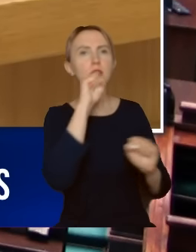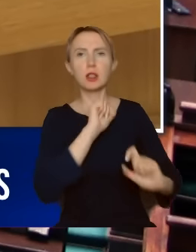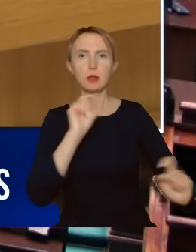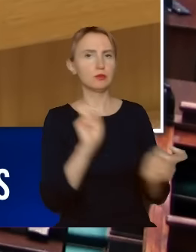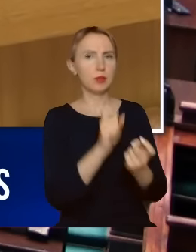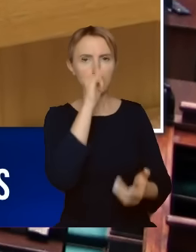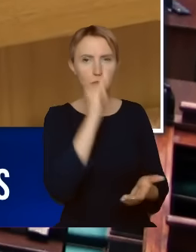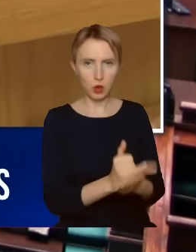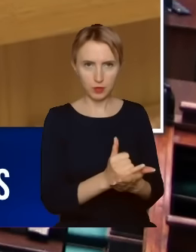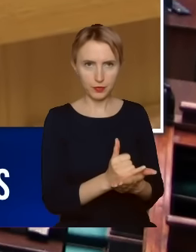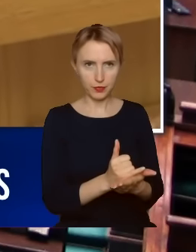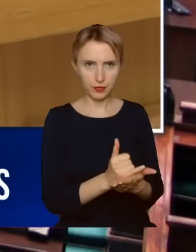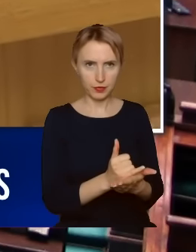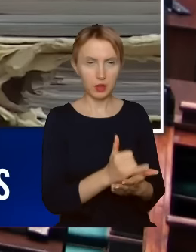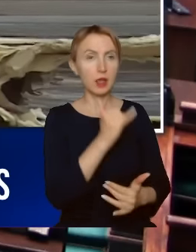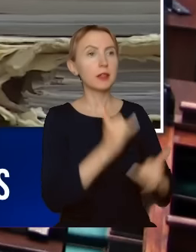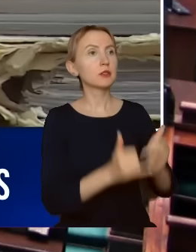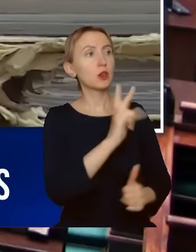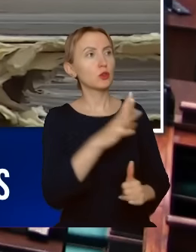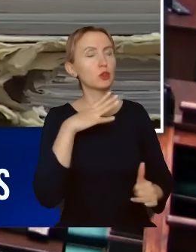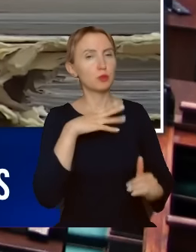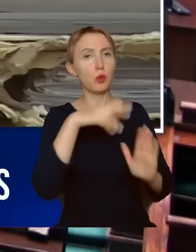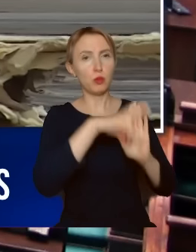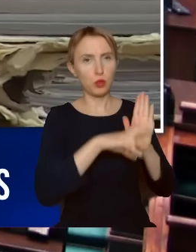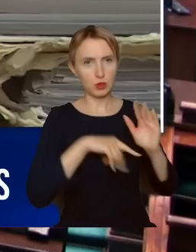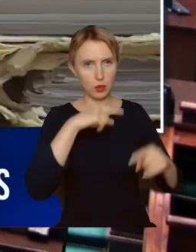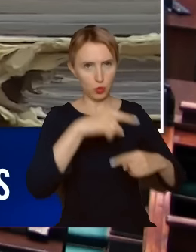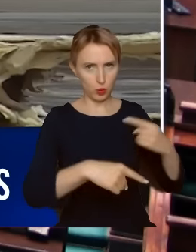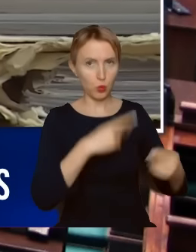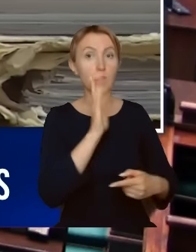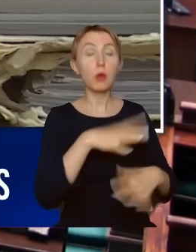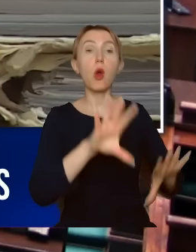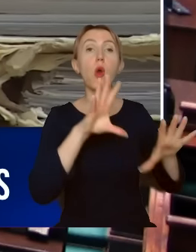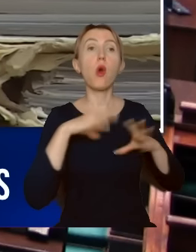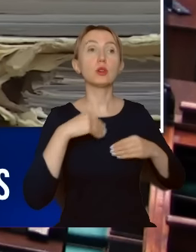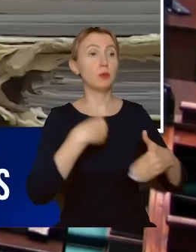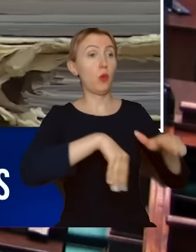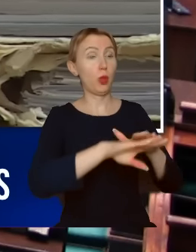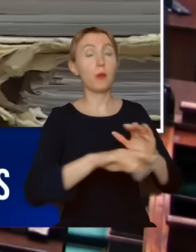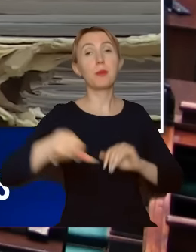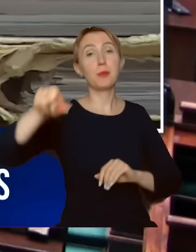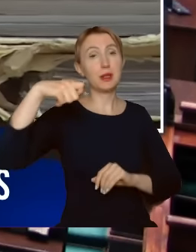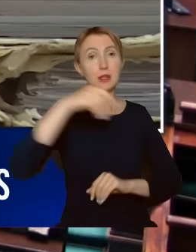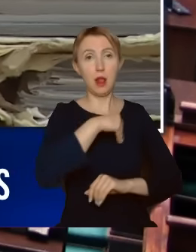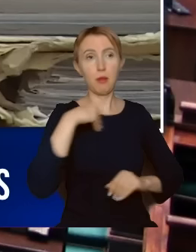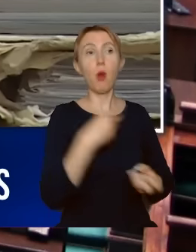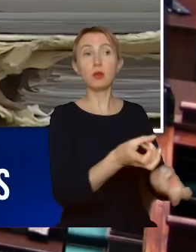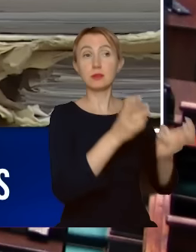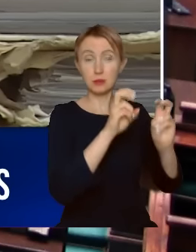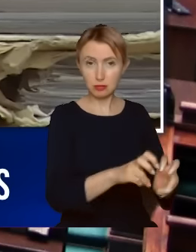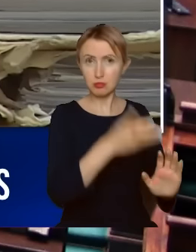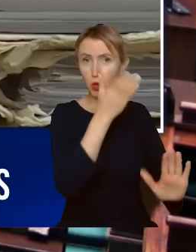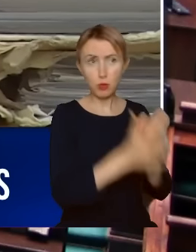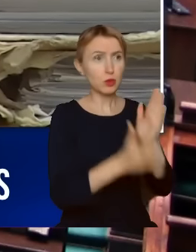jeżeli jeżeli ktoś przeszedł procedurę i później uzyskał nominację od prezydenta Rzeczypospolitej Polskiej to po prostu był